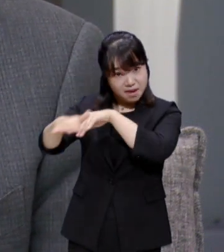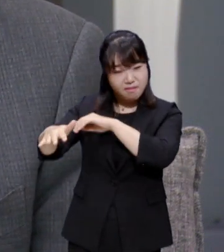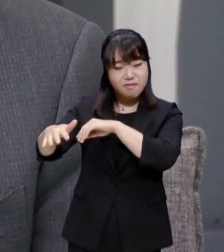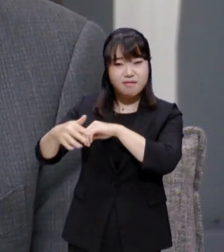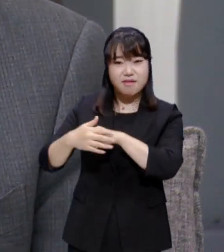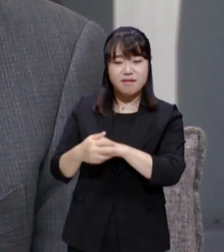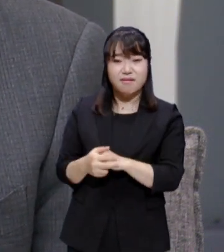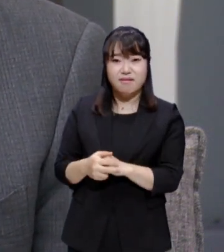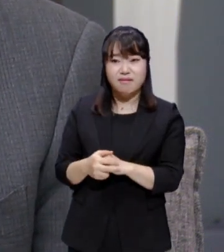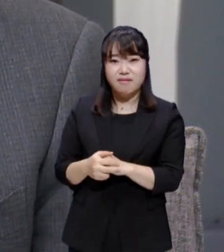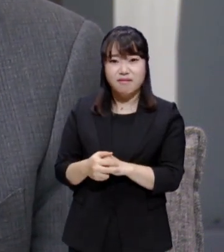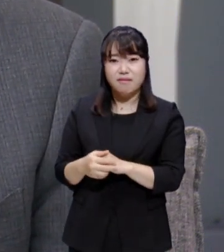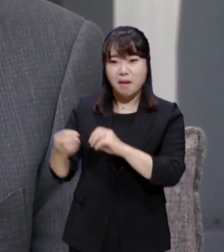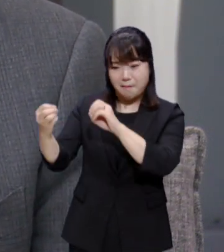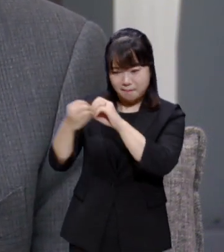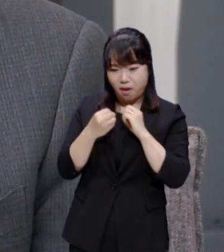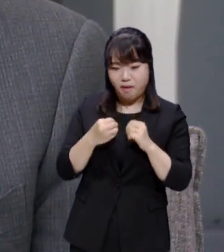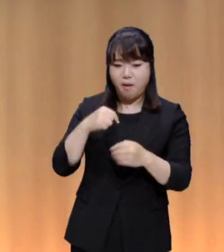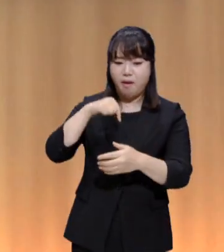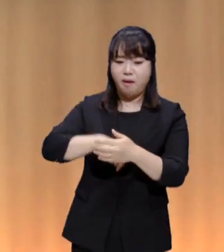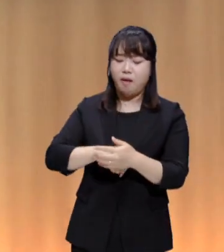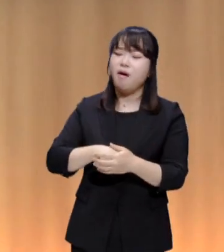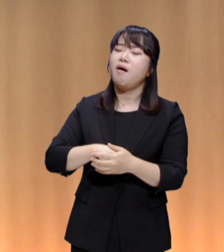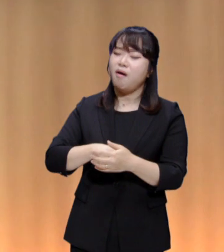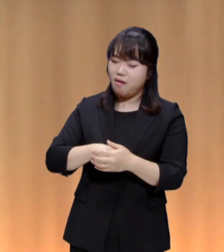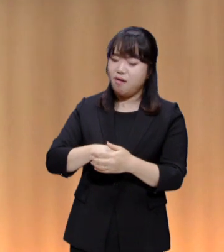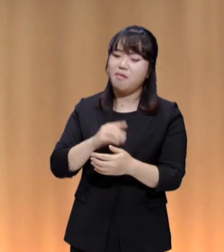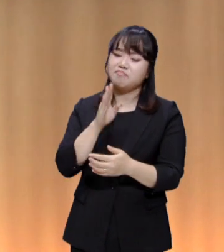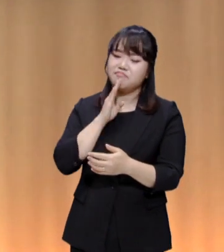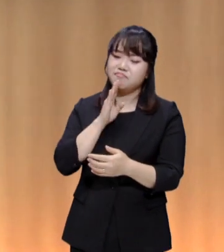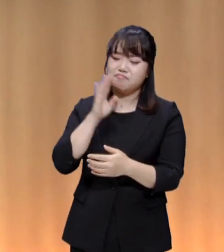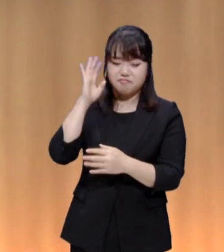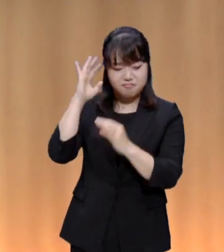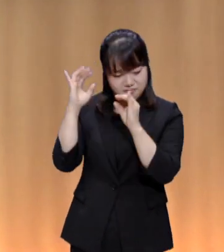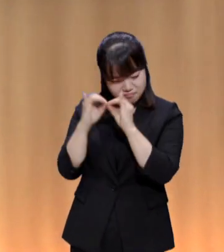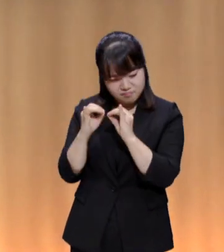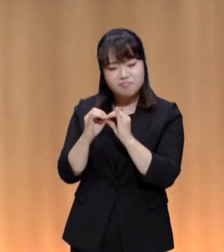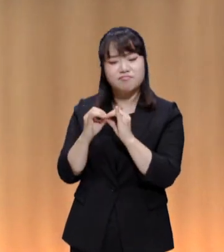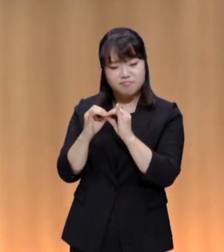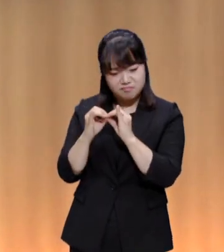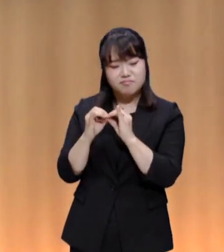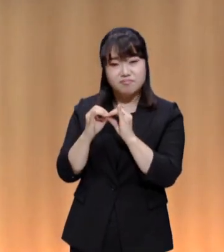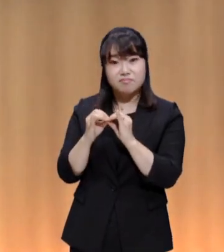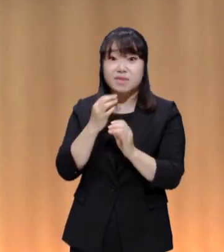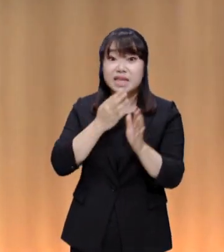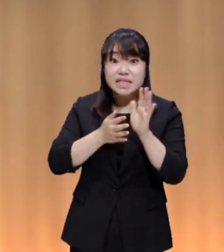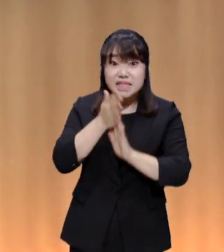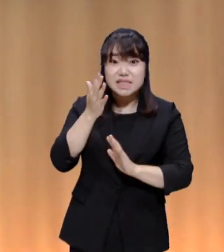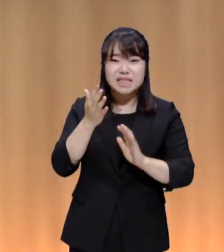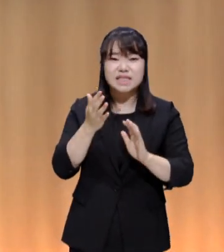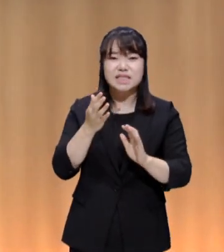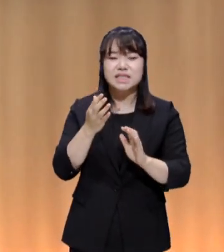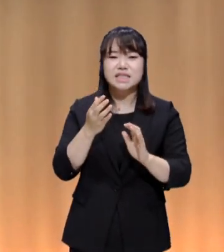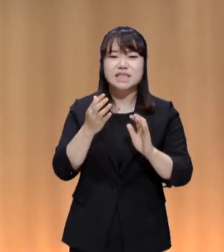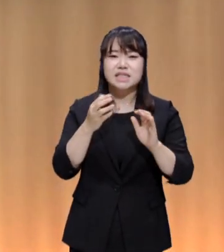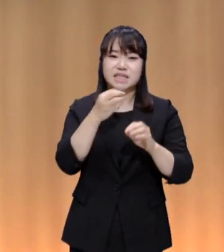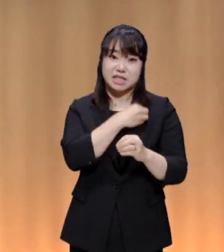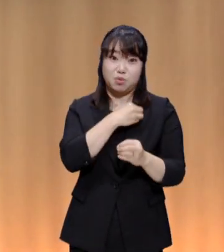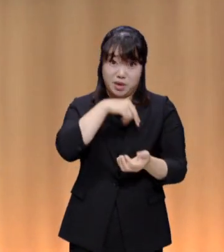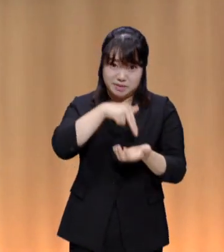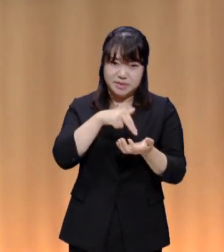저한테는 굉장히 와닿았었고 그동안 이제 시의회와 이제 상처도 많이 있고 이런 면도